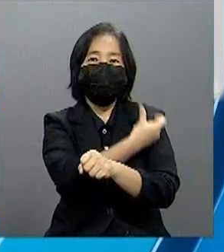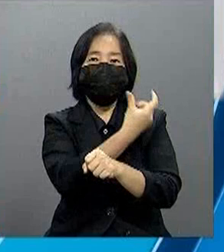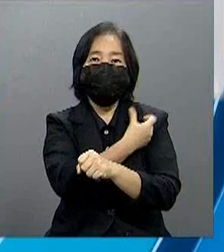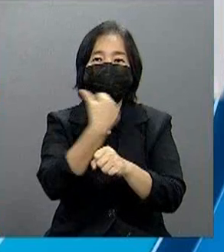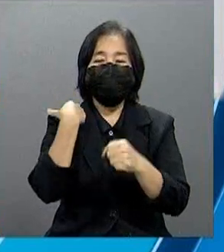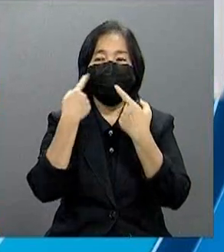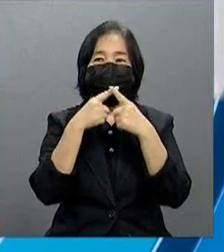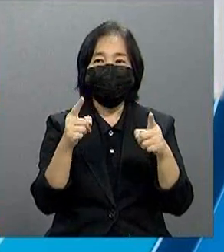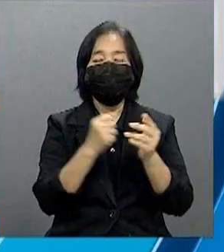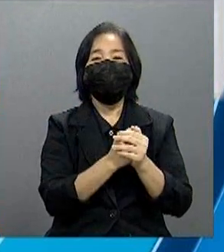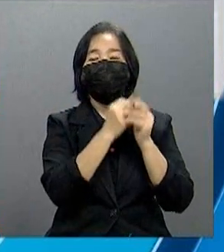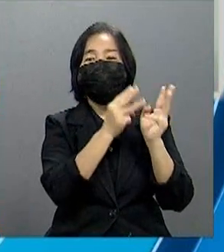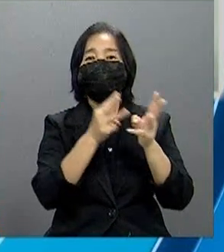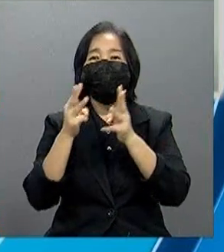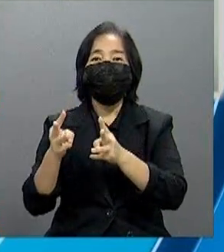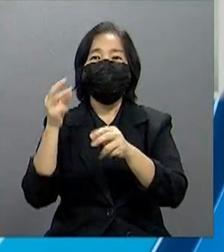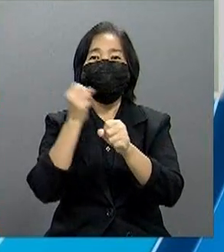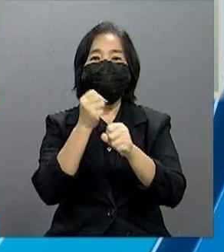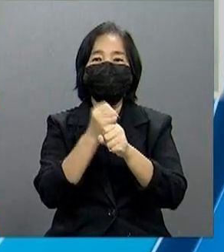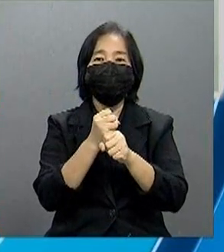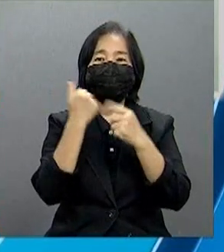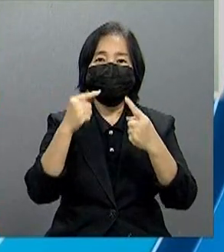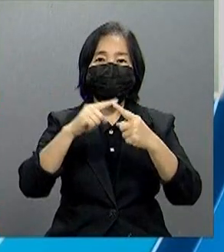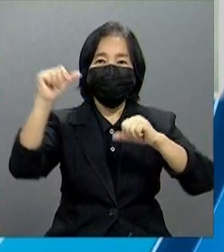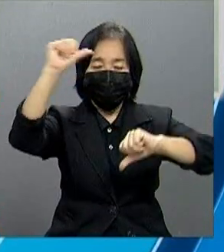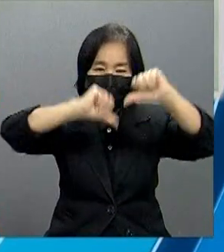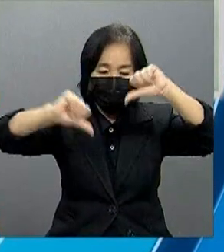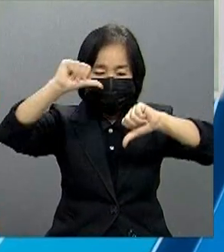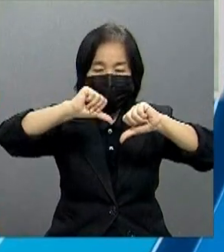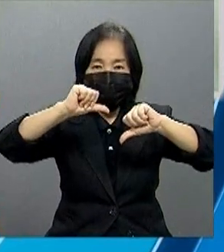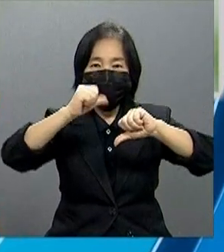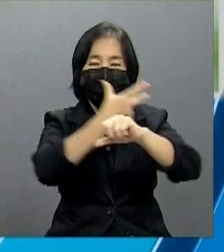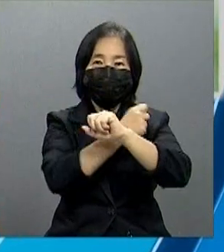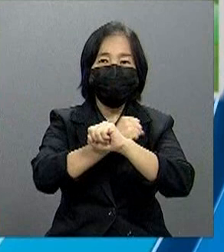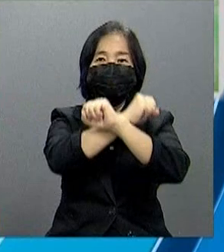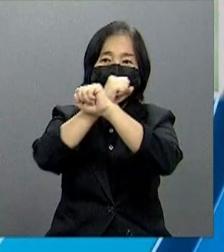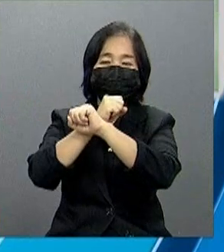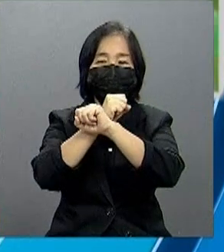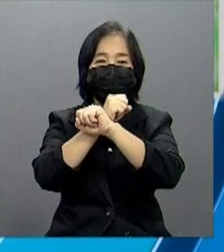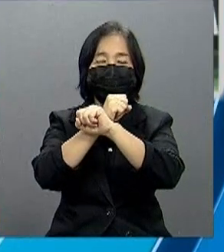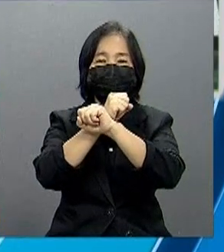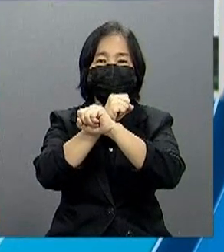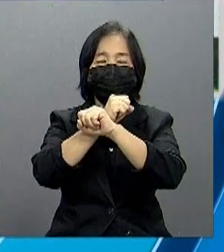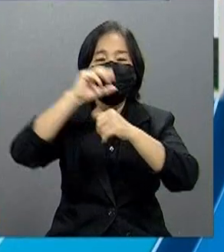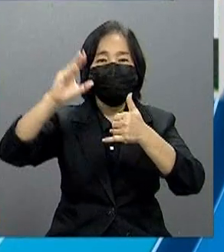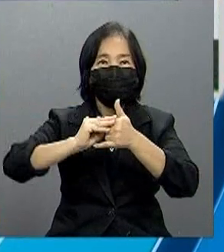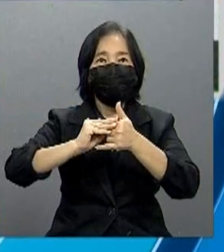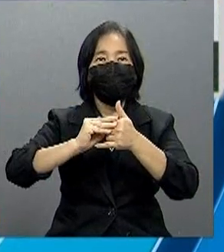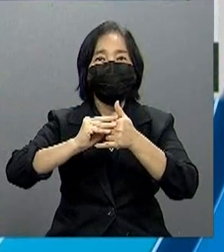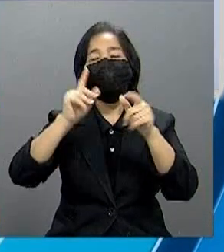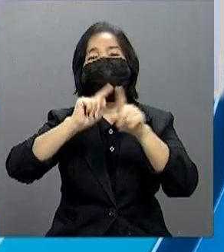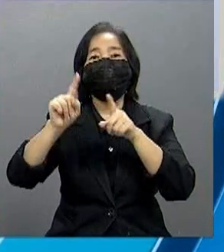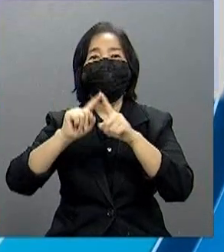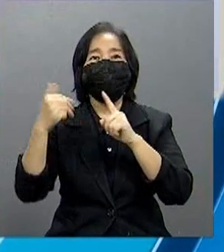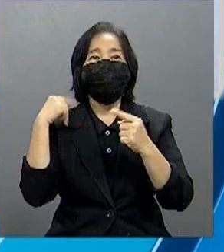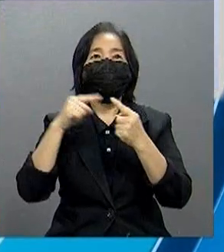อต้านนะครับการสร้างภูมิคุ้มกันที่จำเพาะกับเชื้อนั้นๆมันจำเป็นจะต้องมีชิ้นส่วนหรือว่าอะไรก็ตามที่เกี่ยวกับเชื้อนั้นเข้าไปในร่